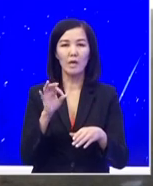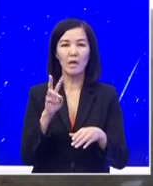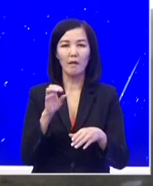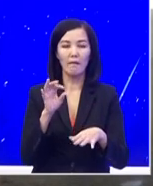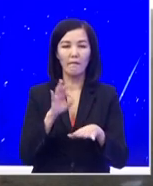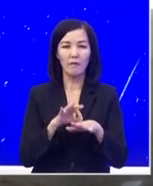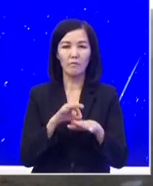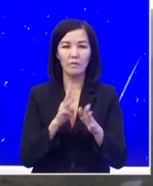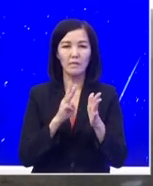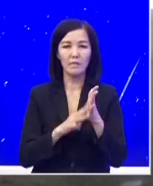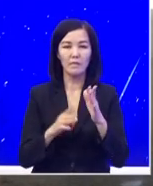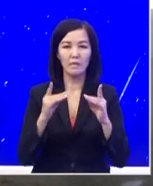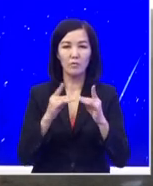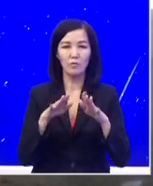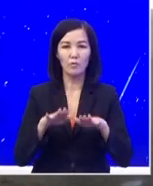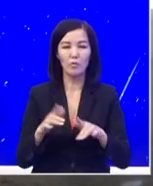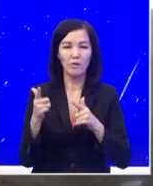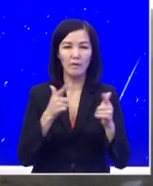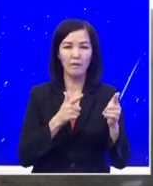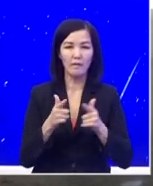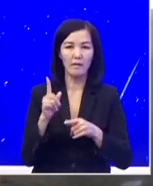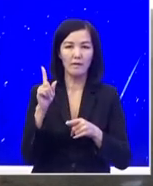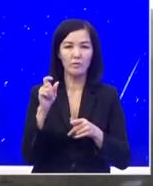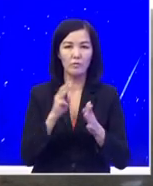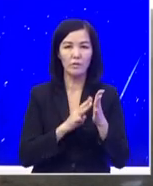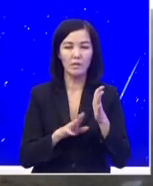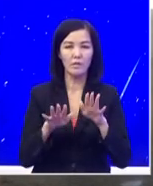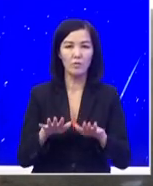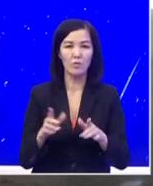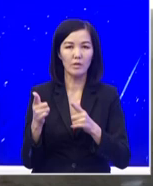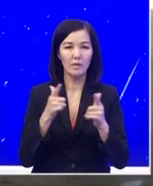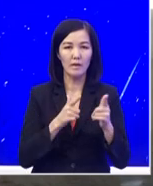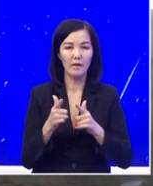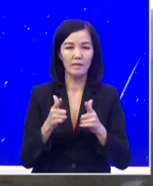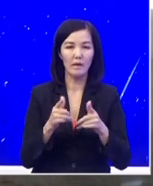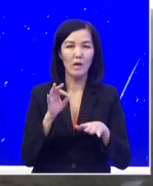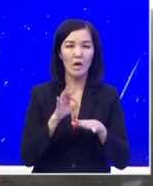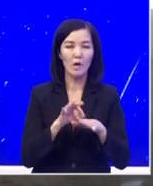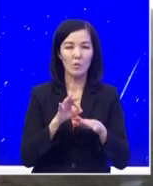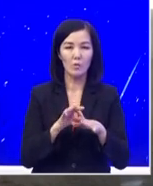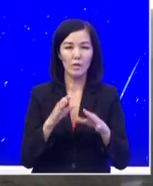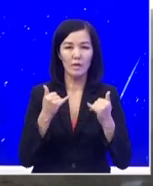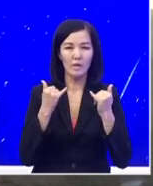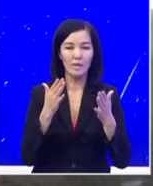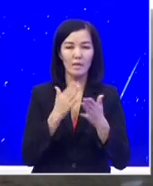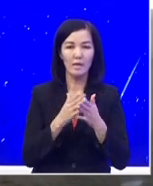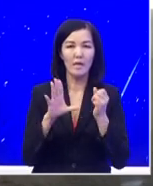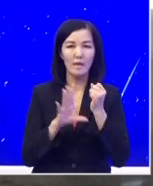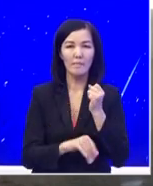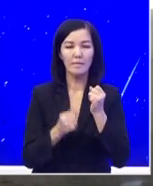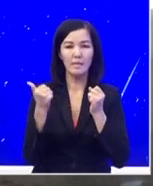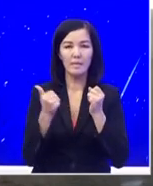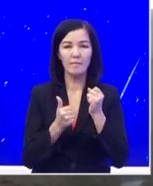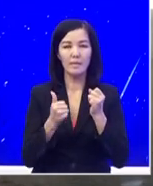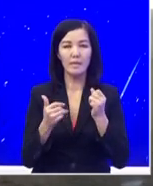емделушілерге 80-нен аса төсек орын дайындалған. Тағы 180 орын провизорлық белгісі анықталмаған науқастарға. Соңғы аптада бізге әсіресе